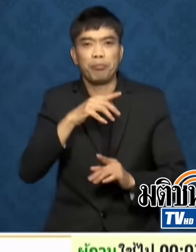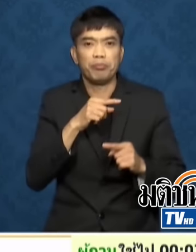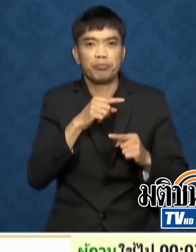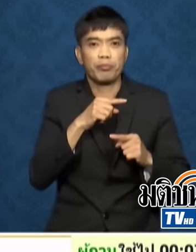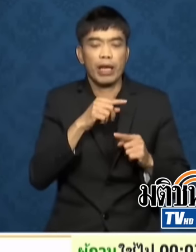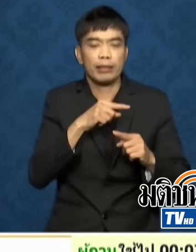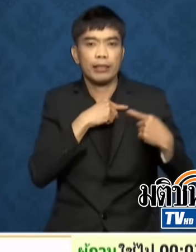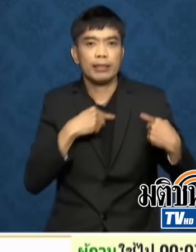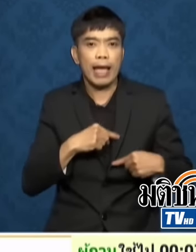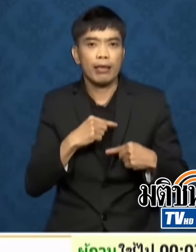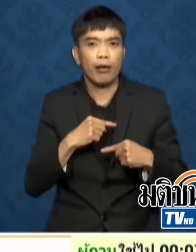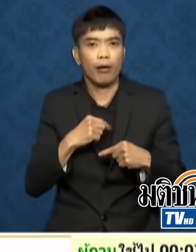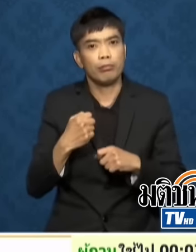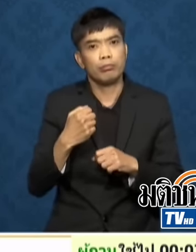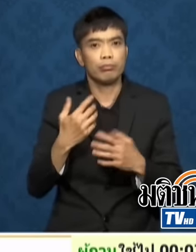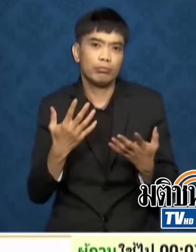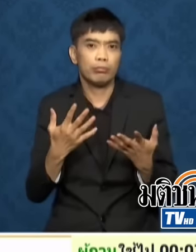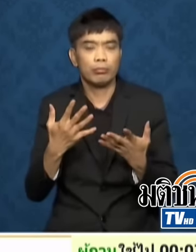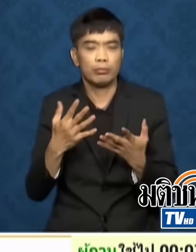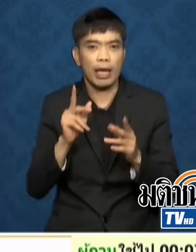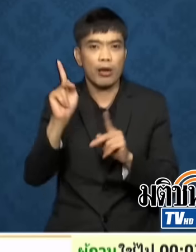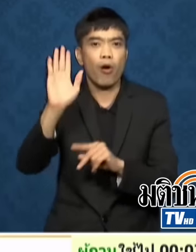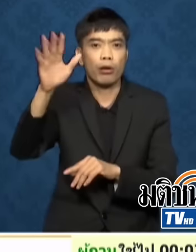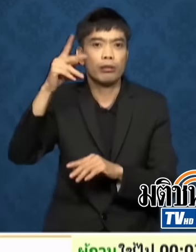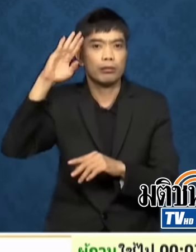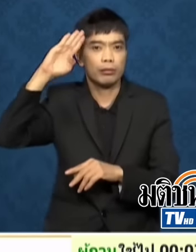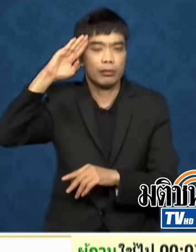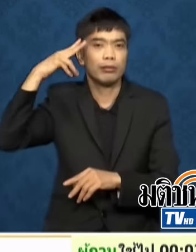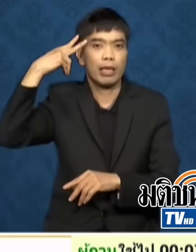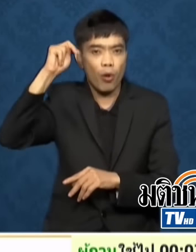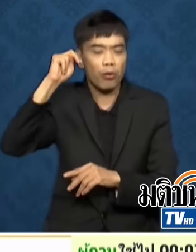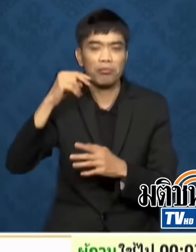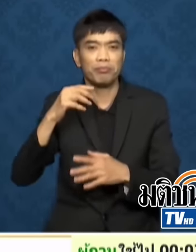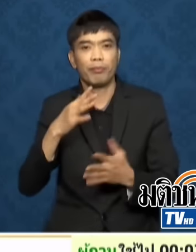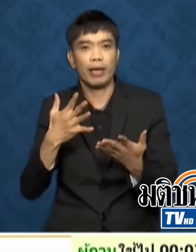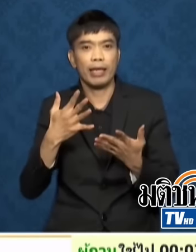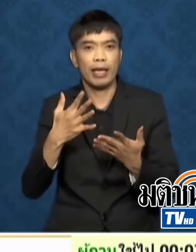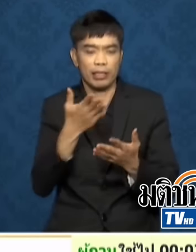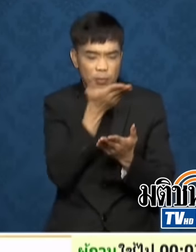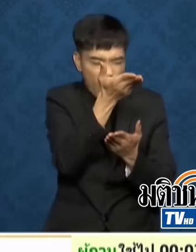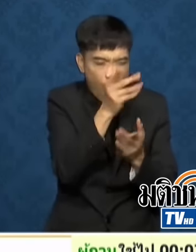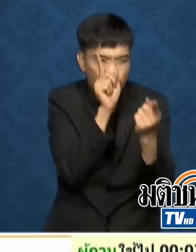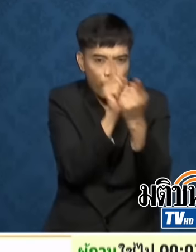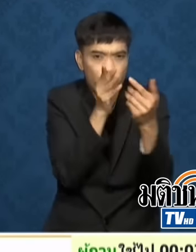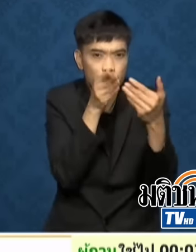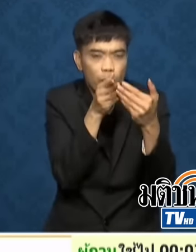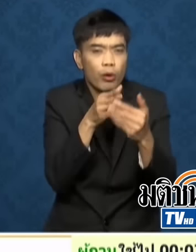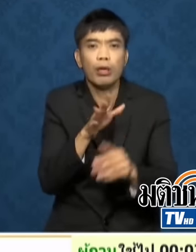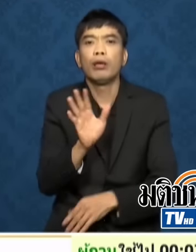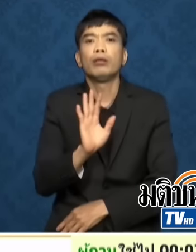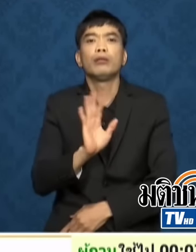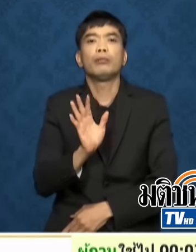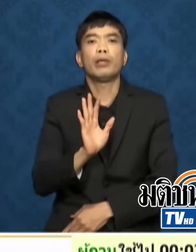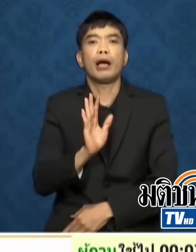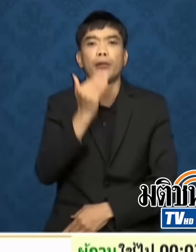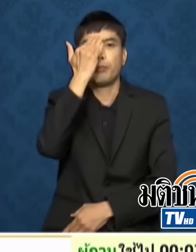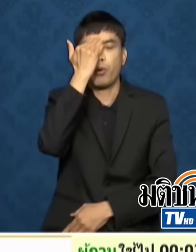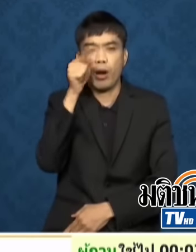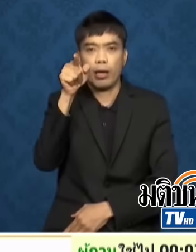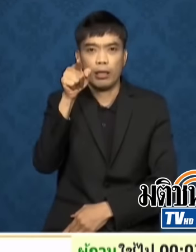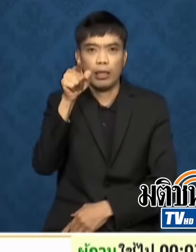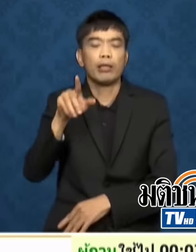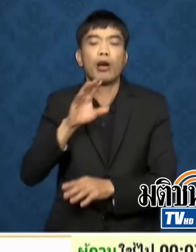ยุทธ์ดังนั้นก็อยากให้เรียนว่าท่านอดีตนายกท่านได้เข้าสู่กระบ